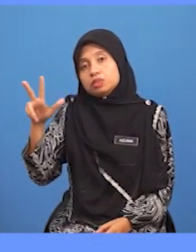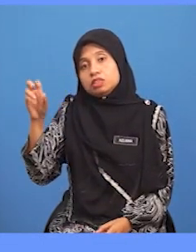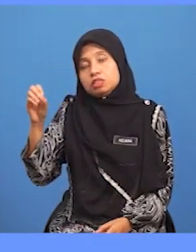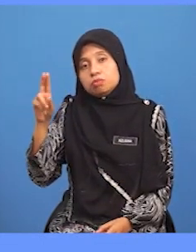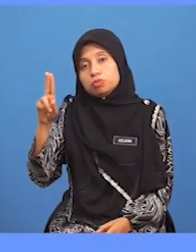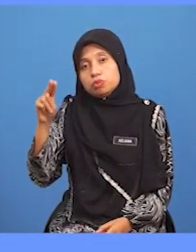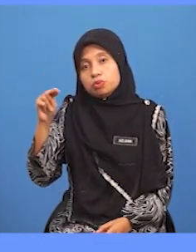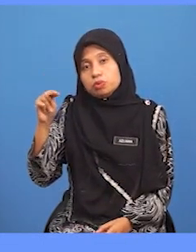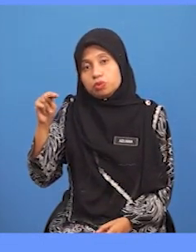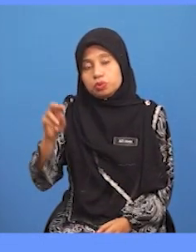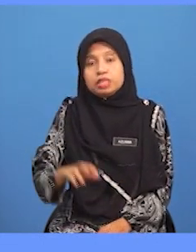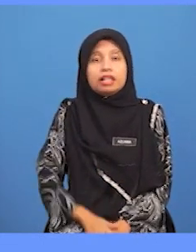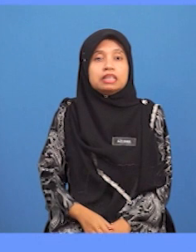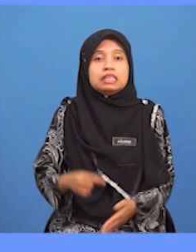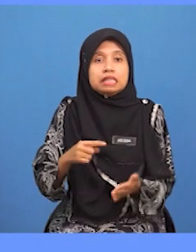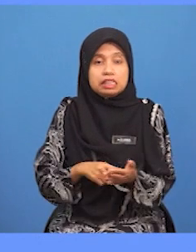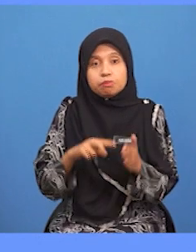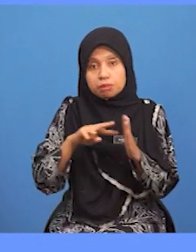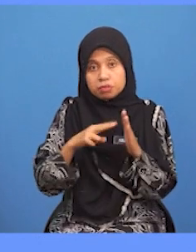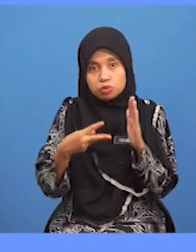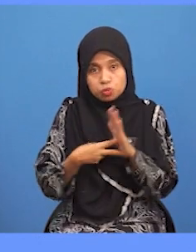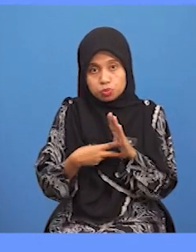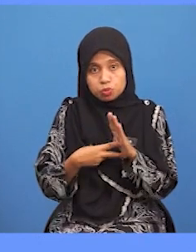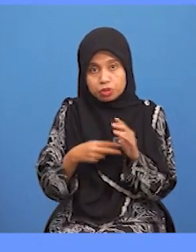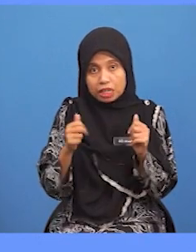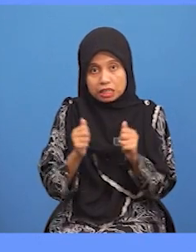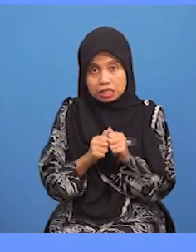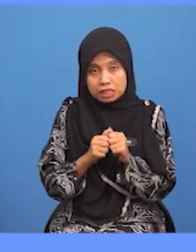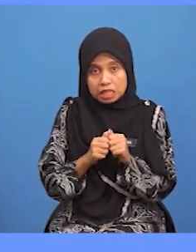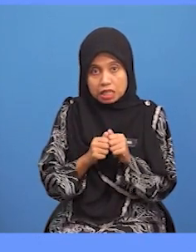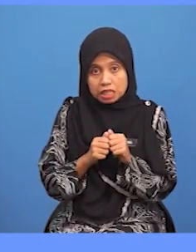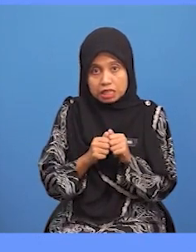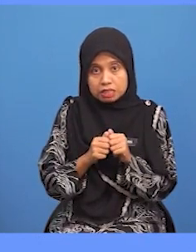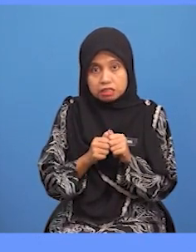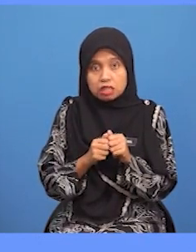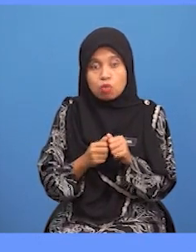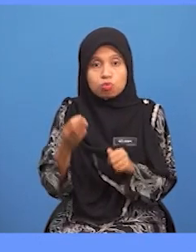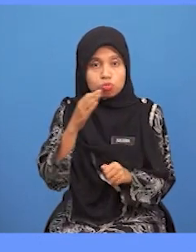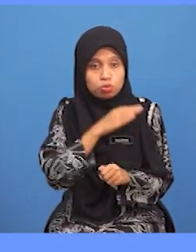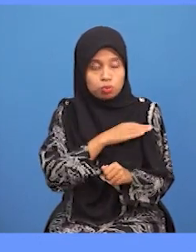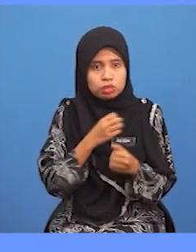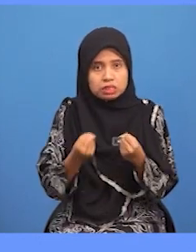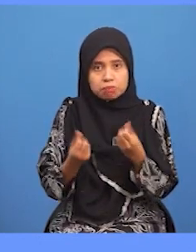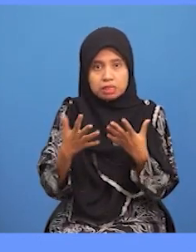40,330 unit. Ini bermaksud dengan mensasarkan keuntungan sebanyak